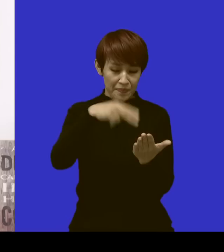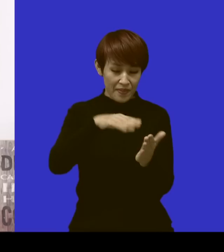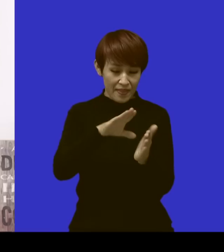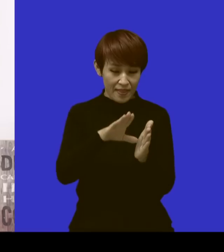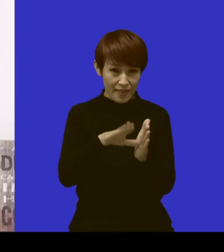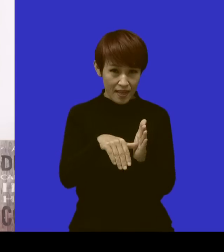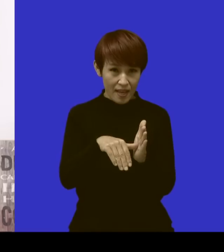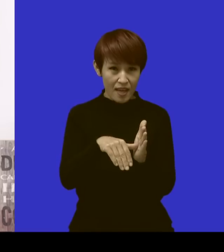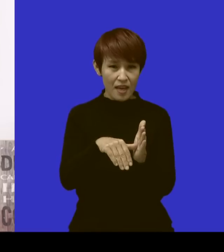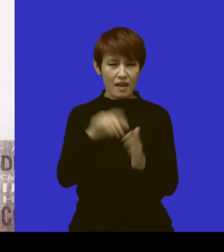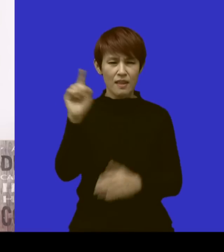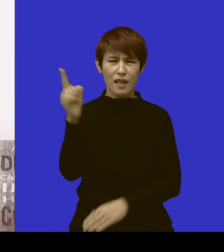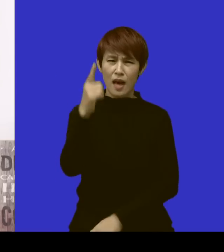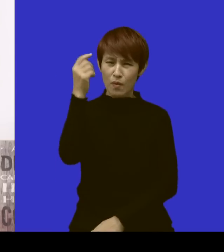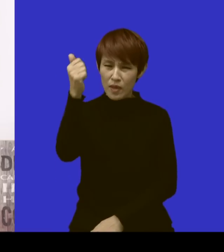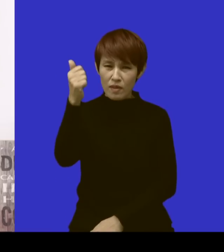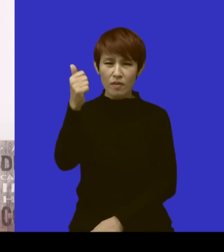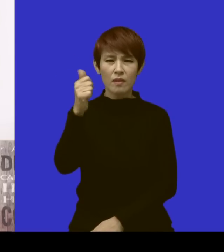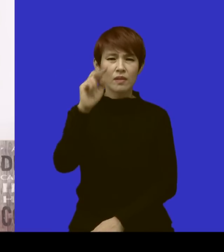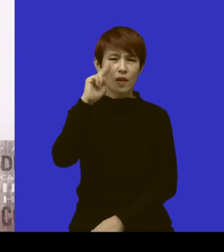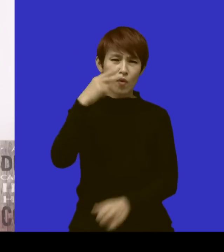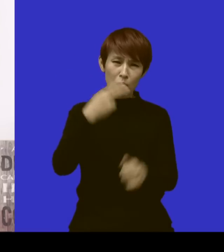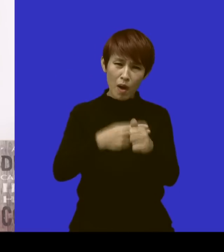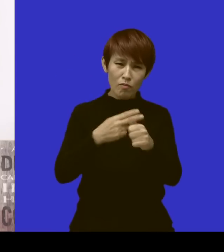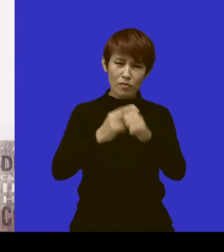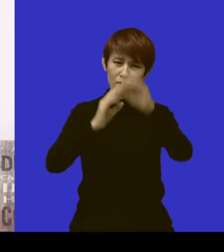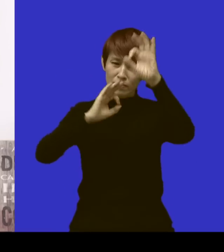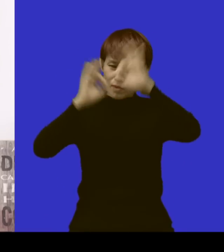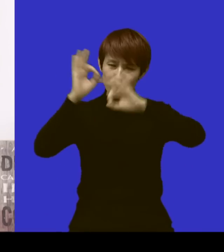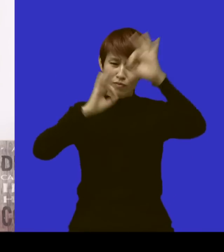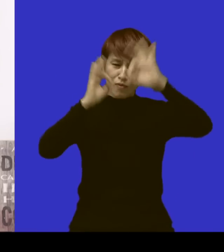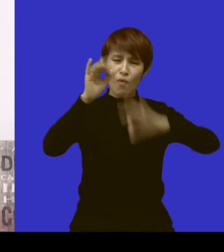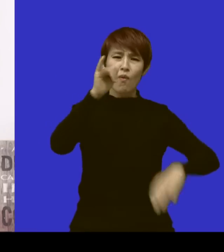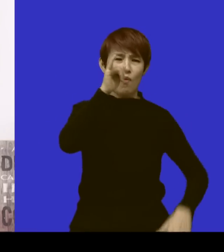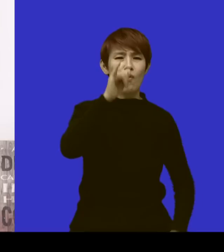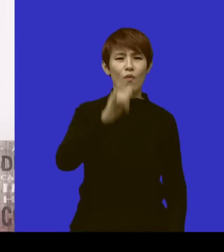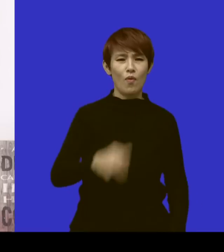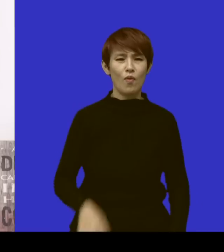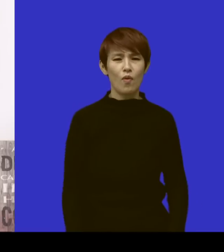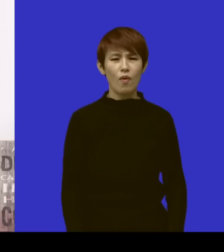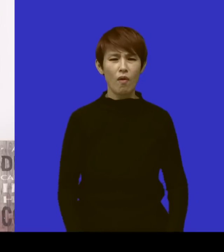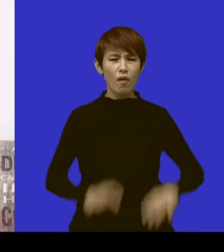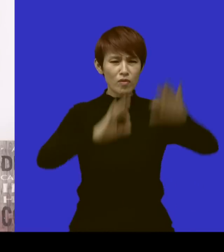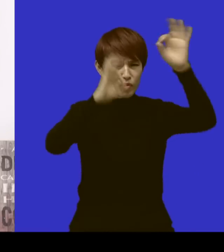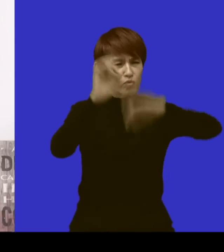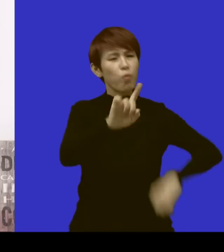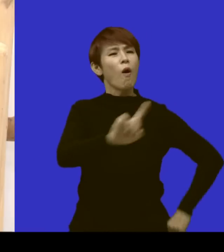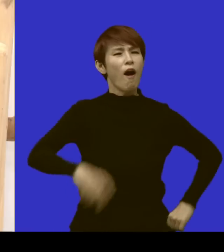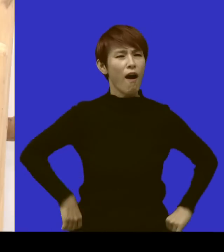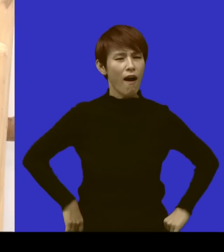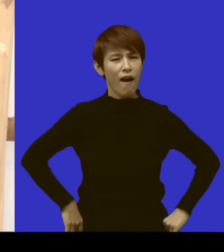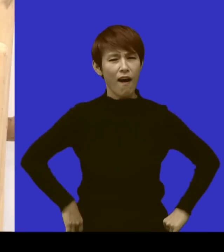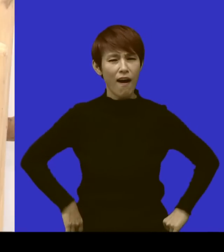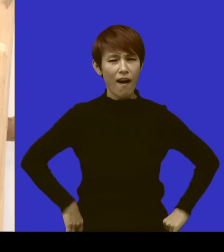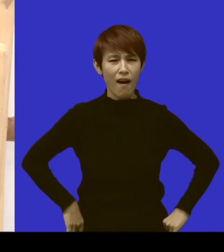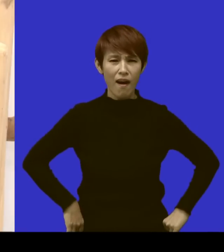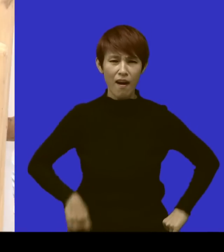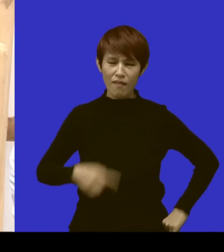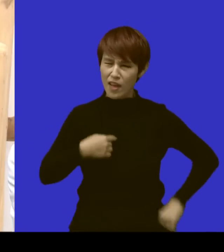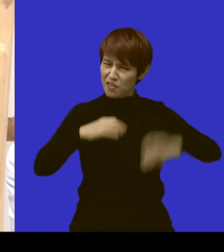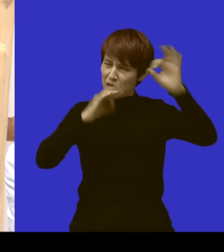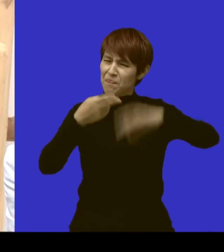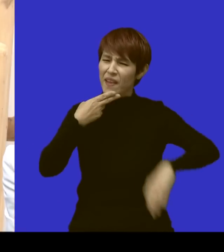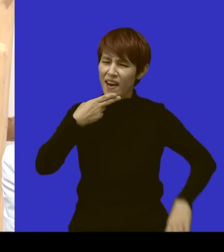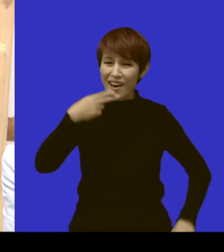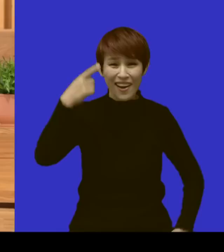이제 뭐 다윗도 그렇고 사도 바울도 그렇고 실수를 하잖아요. 네네. 그럼 읽으면서 왜 실수를 왜 저런 실수를 나는 안 할 것 같아.